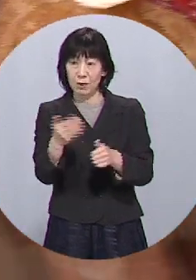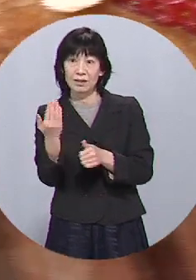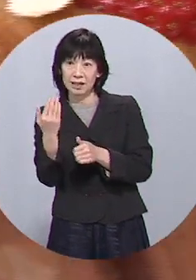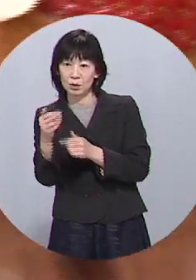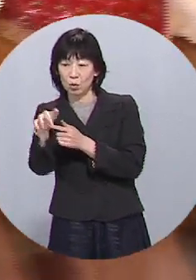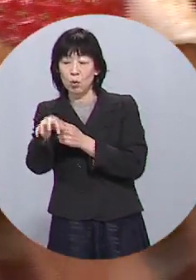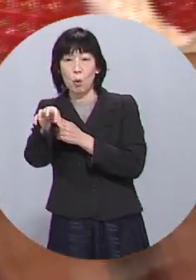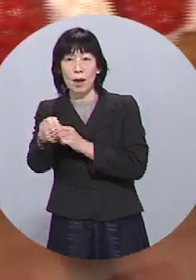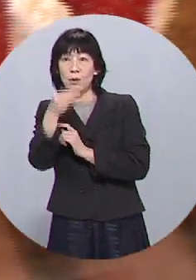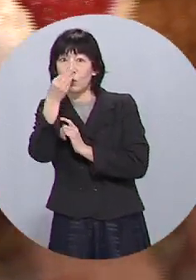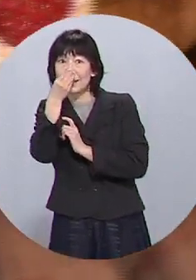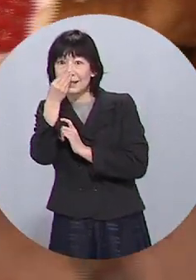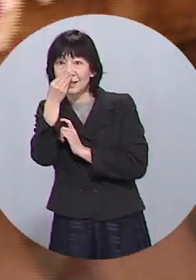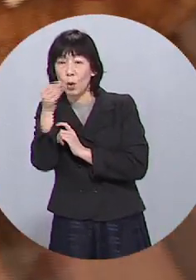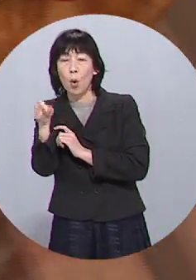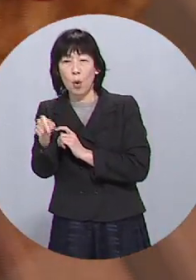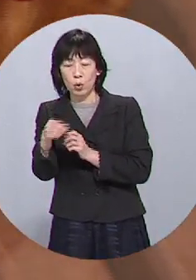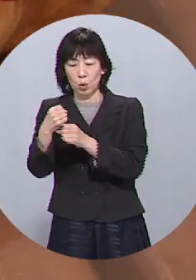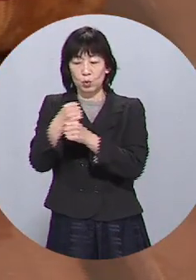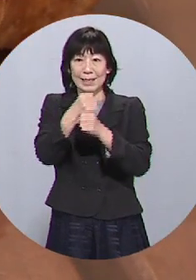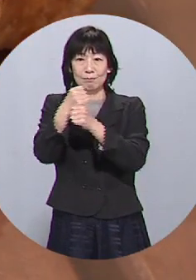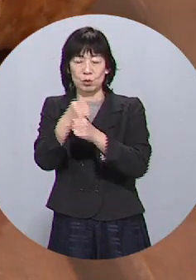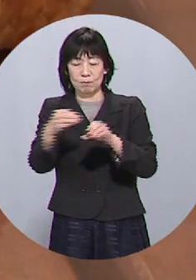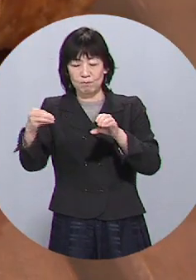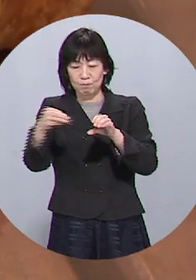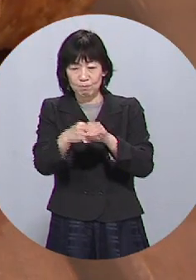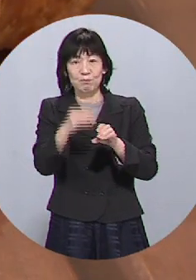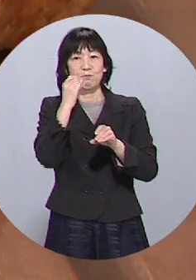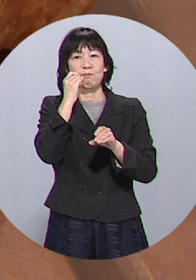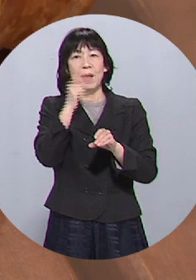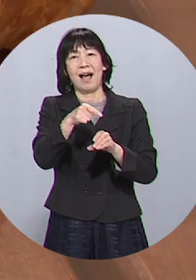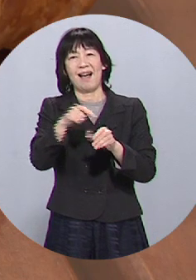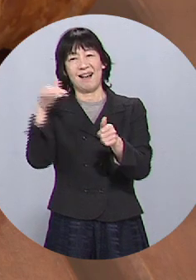チゴとクリームを挟んだイチゴホイップパンです。